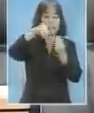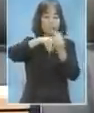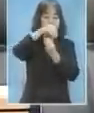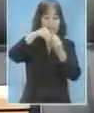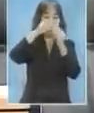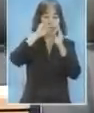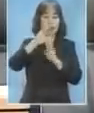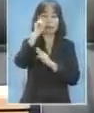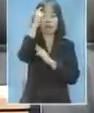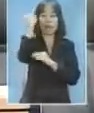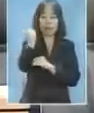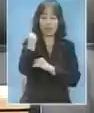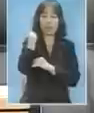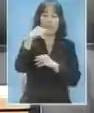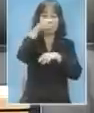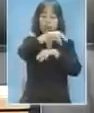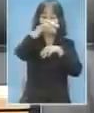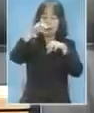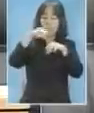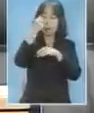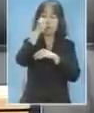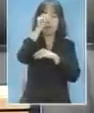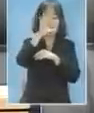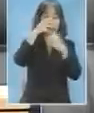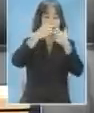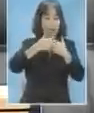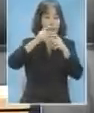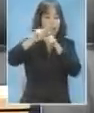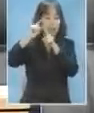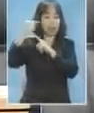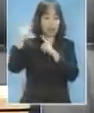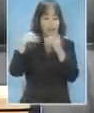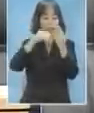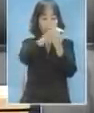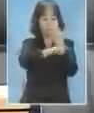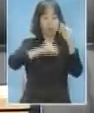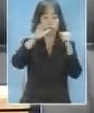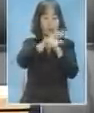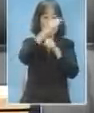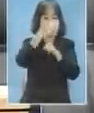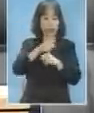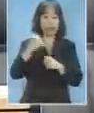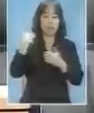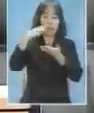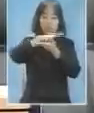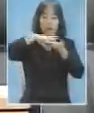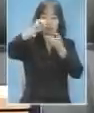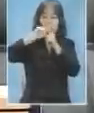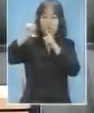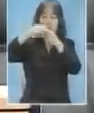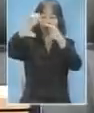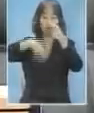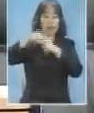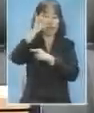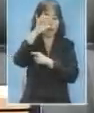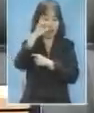รค์ที่เรียกว่า Creative Academy ไว้15อุตสาหกรรมสร้างสรรค์ครอบคลุมหมดร่วมมือกับ100กว่ามหาวิทยาลัยและสม